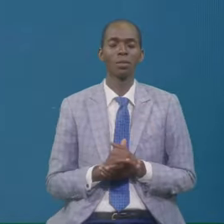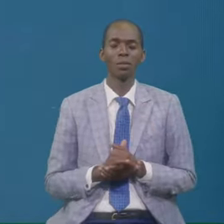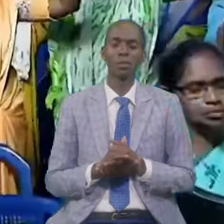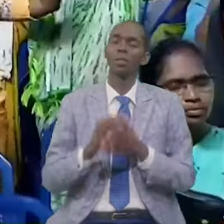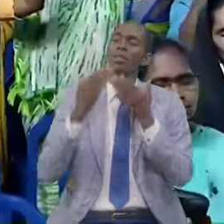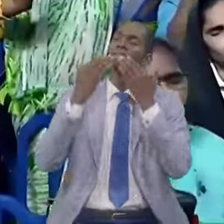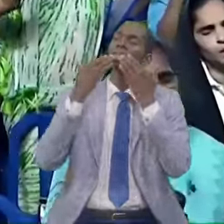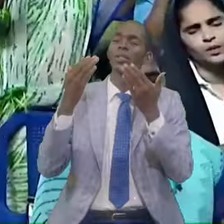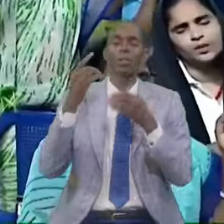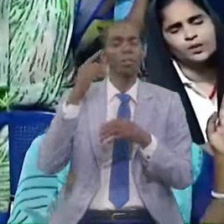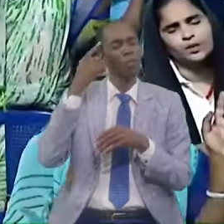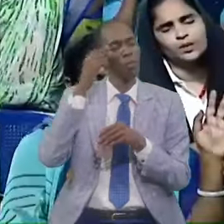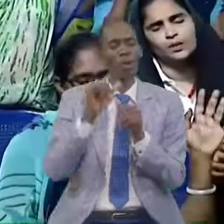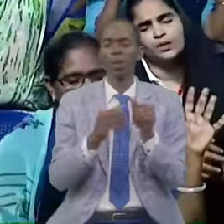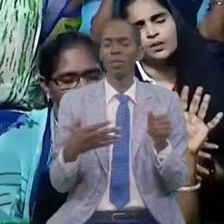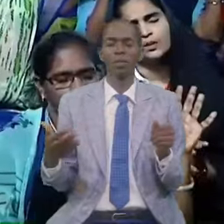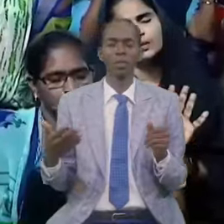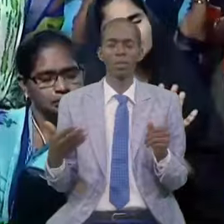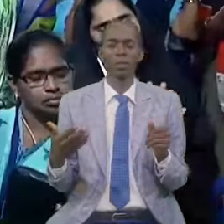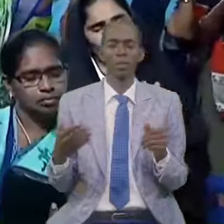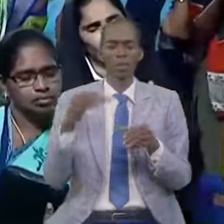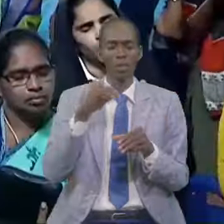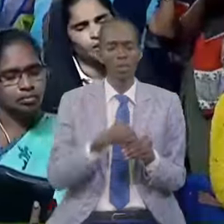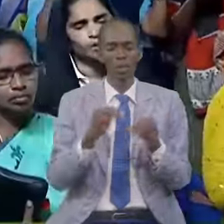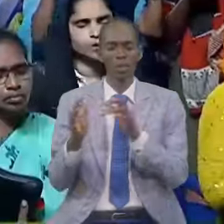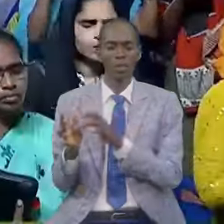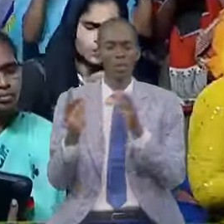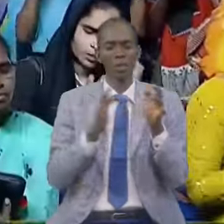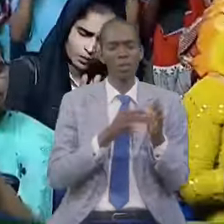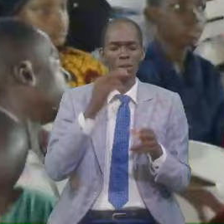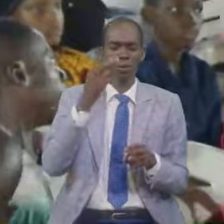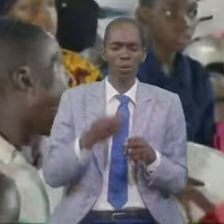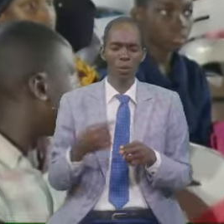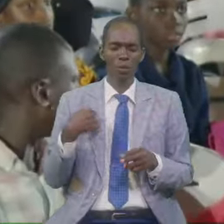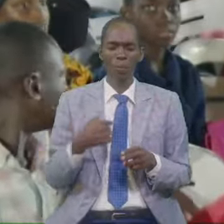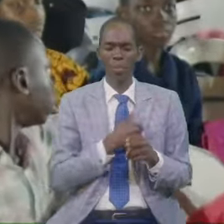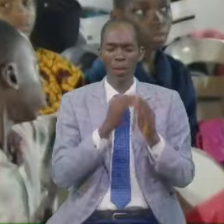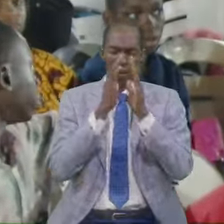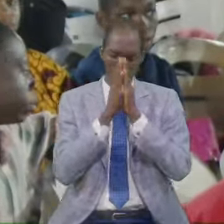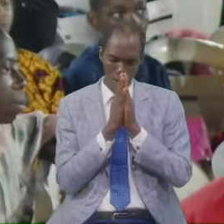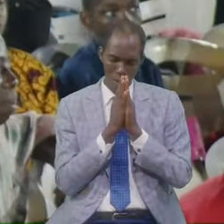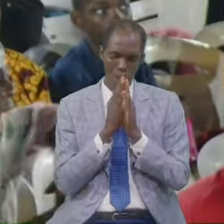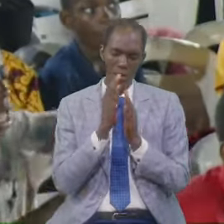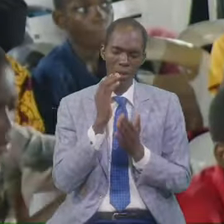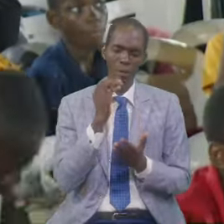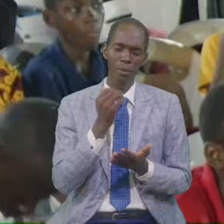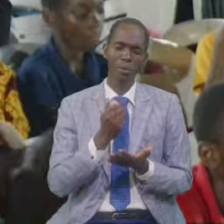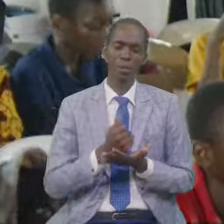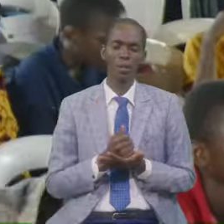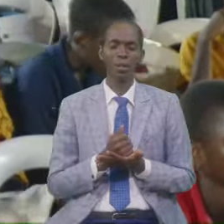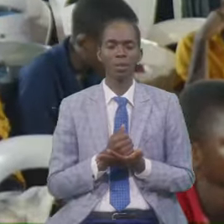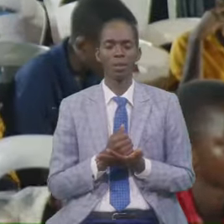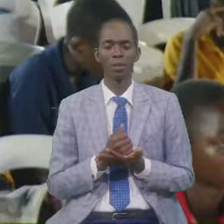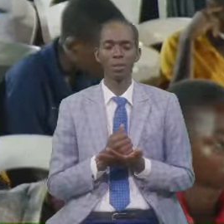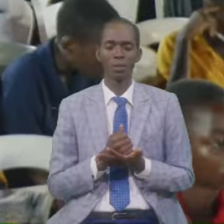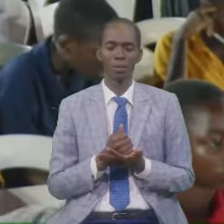everything. సమస్తం కొరకై మీకు వందనాలు. Jesus name we pray. యేసు నామములో ప్రార్థించుచున్నాము